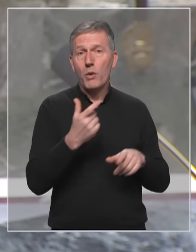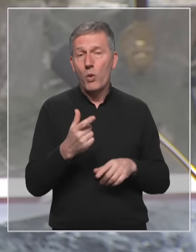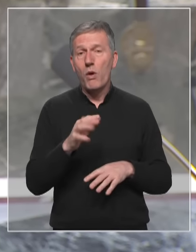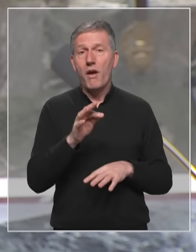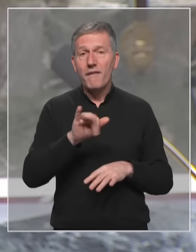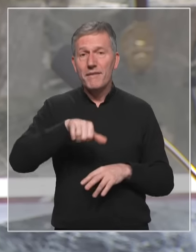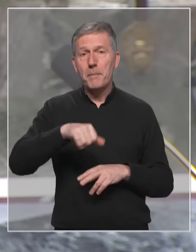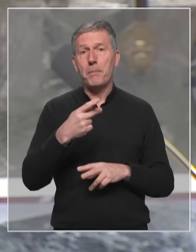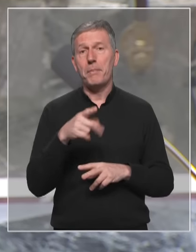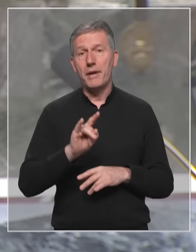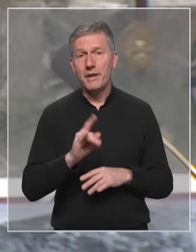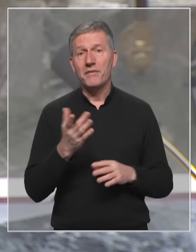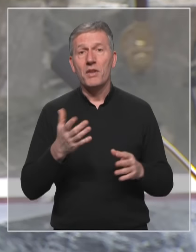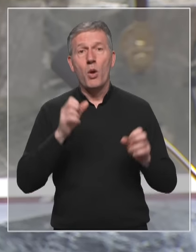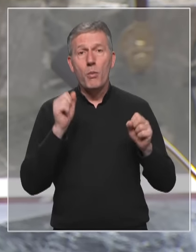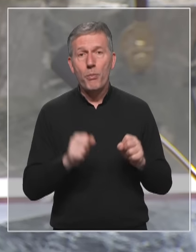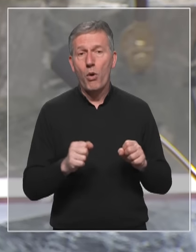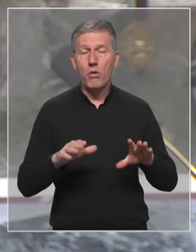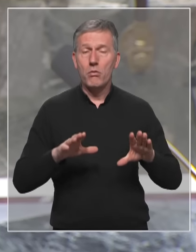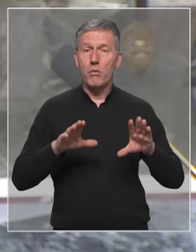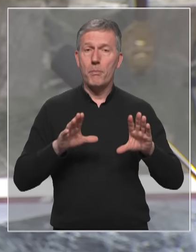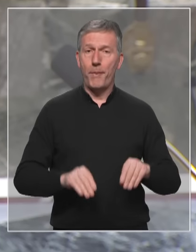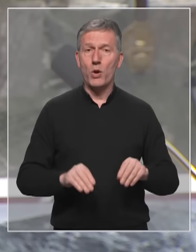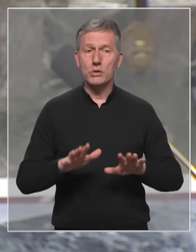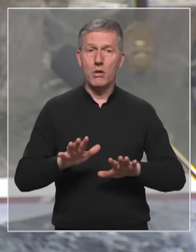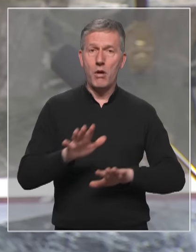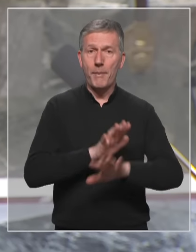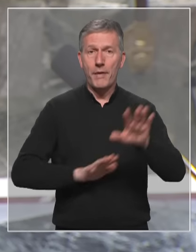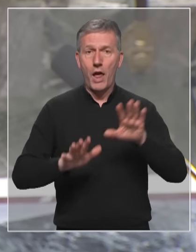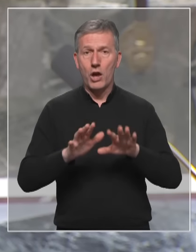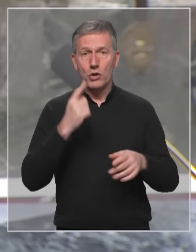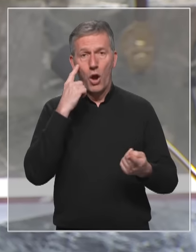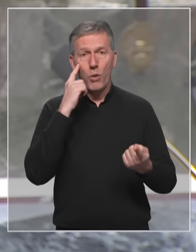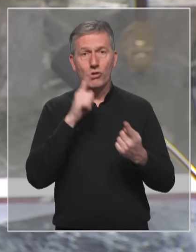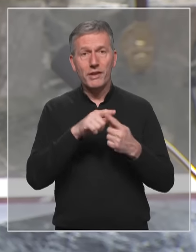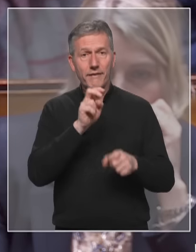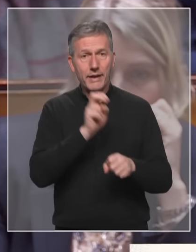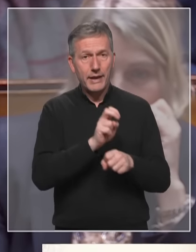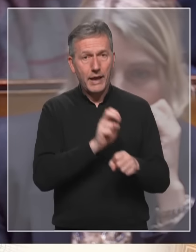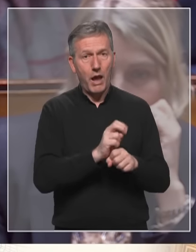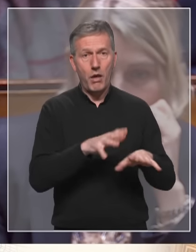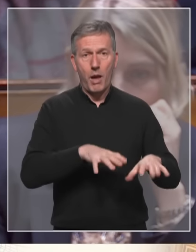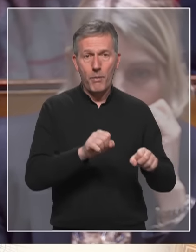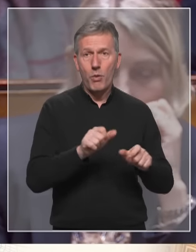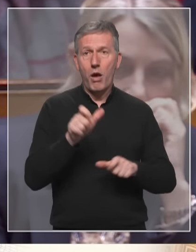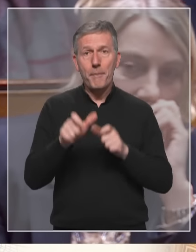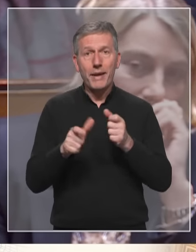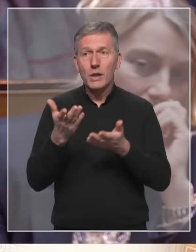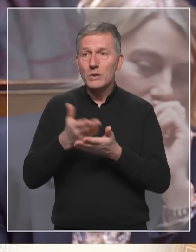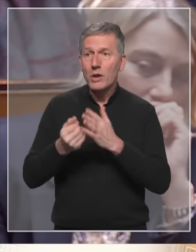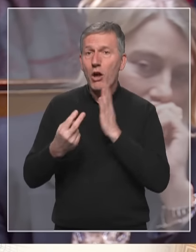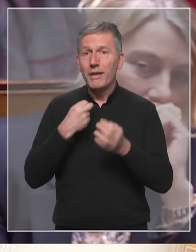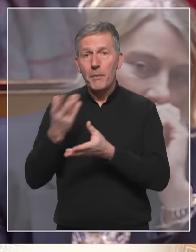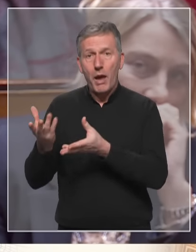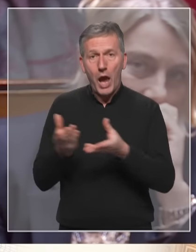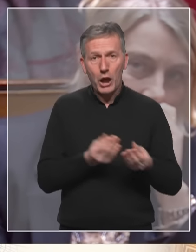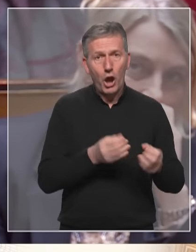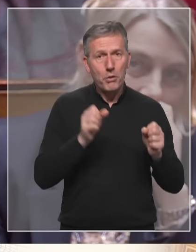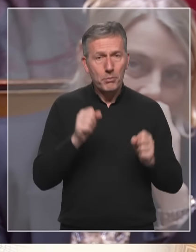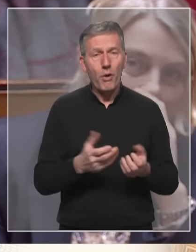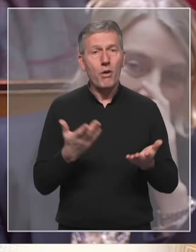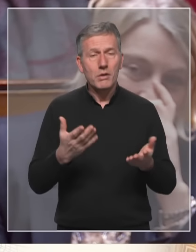et permettre les aménagements de postes qui vont permettre de maintenir et d'accueillir les personnes en situation de handicap.